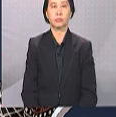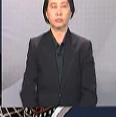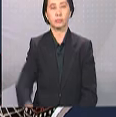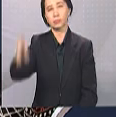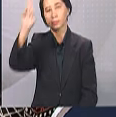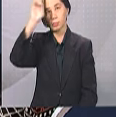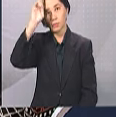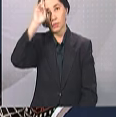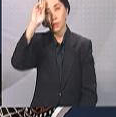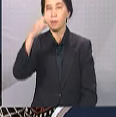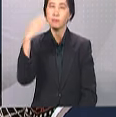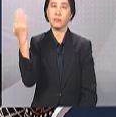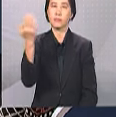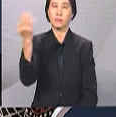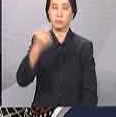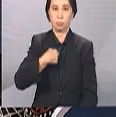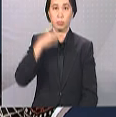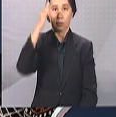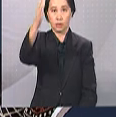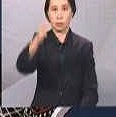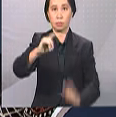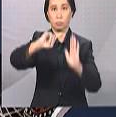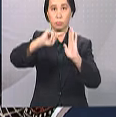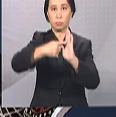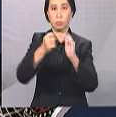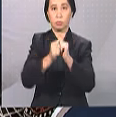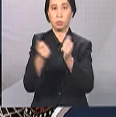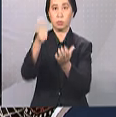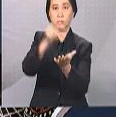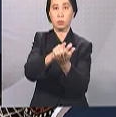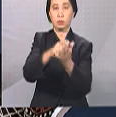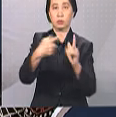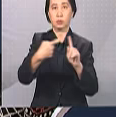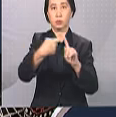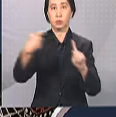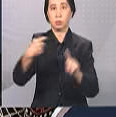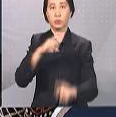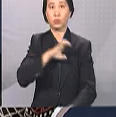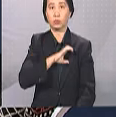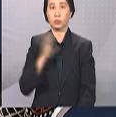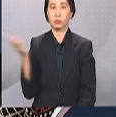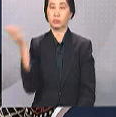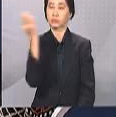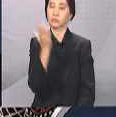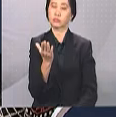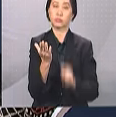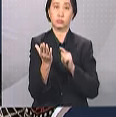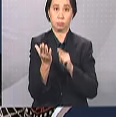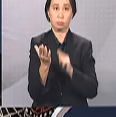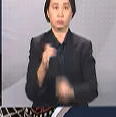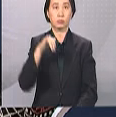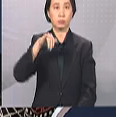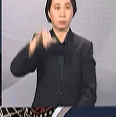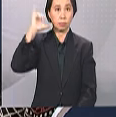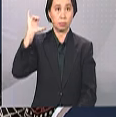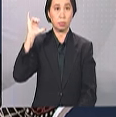Seperti biasa, saya akan mulakan dengan laporan daripada PDRM.